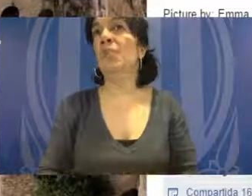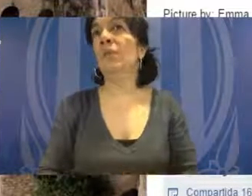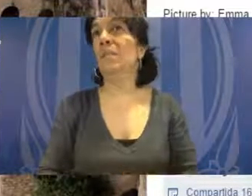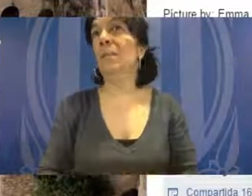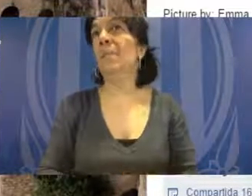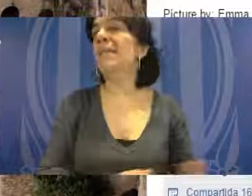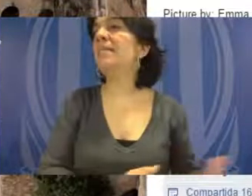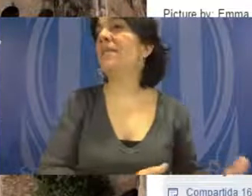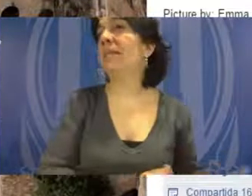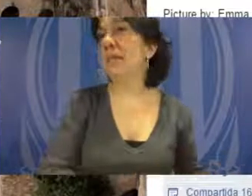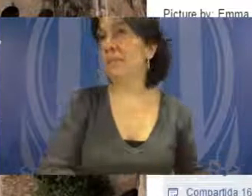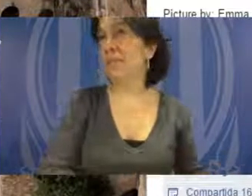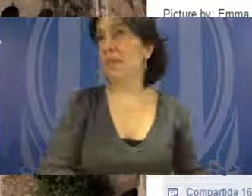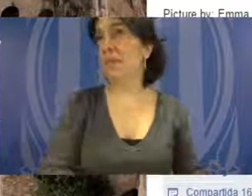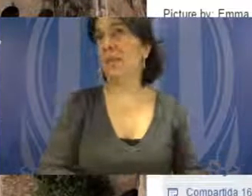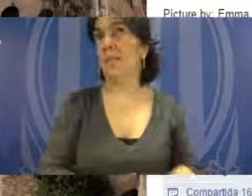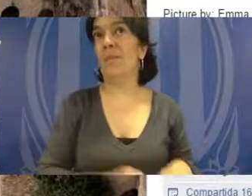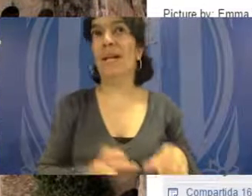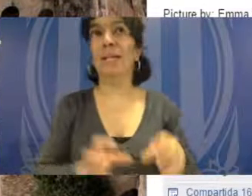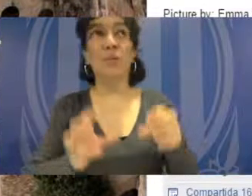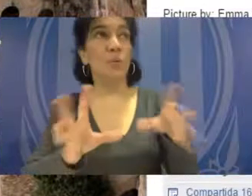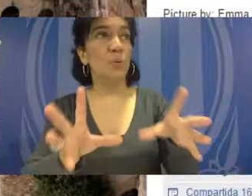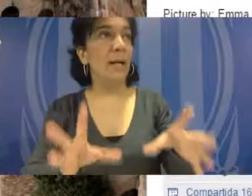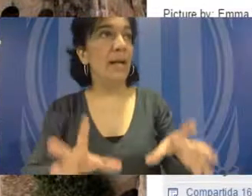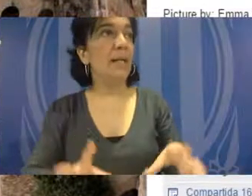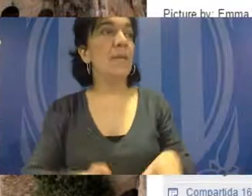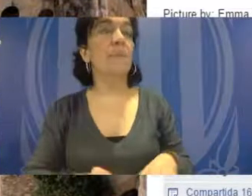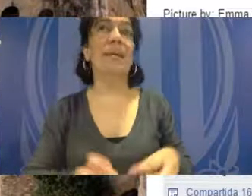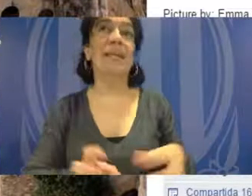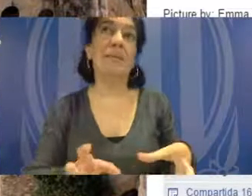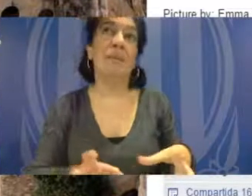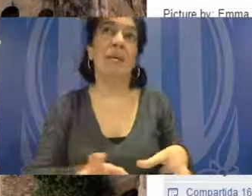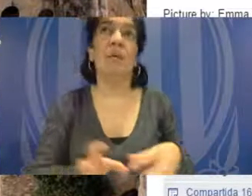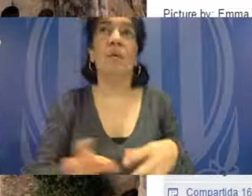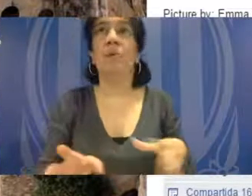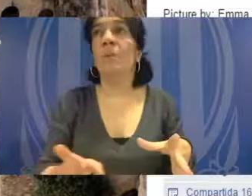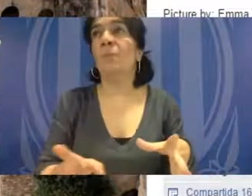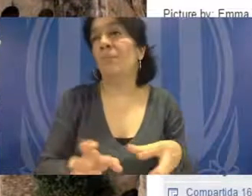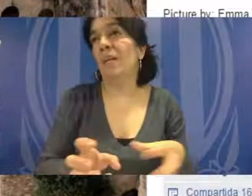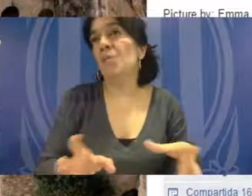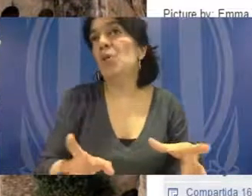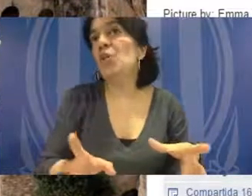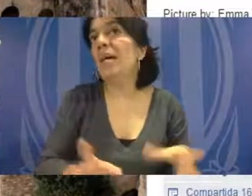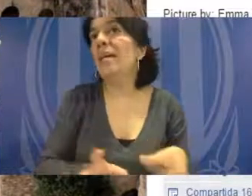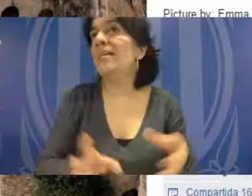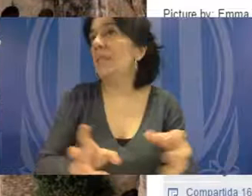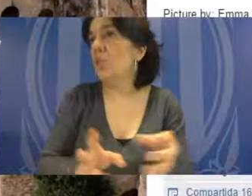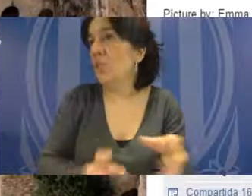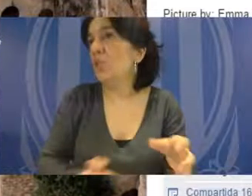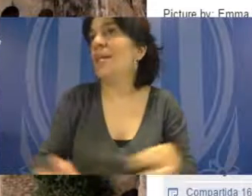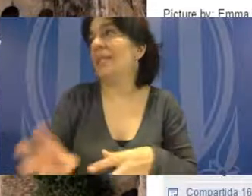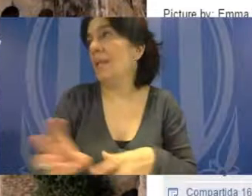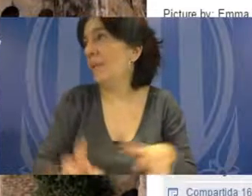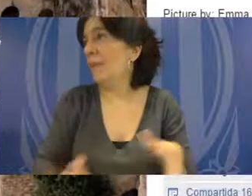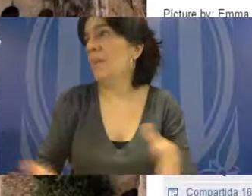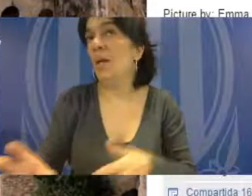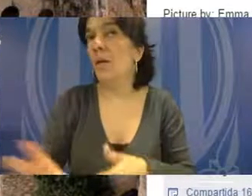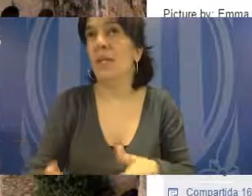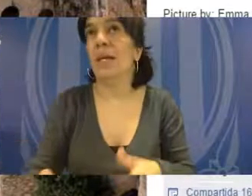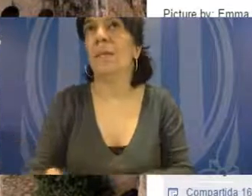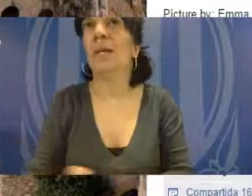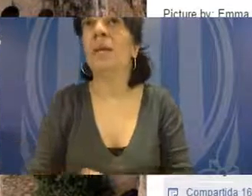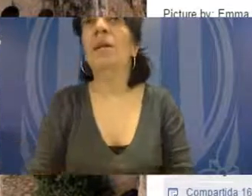les portem també des de fa temps i les hem anat estructurant, veiem que hi ha una bona resposta i si no, doncs les anem